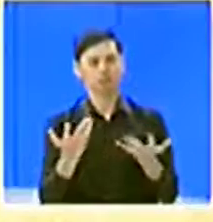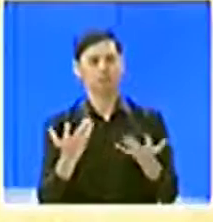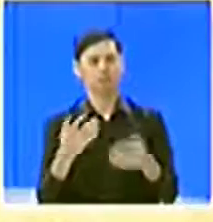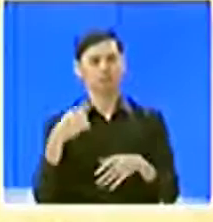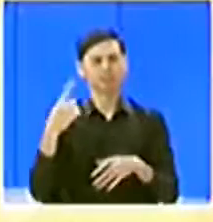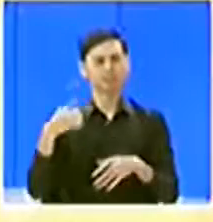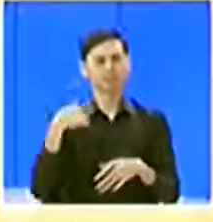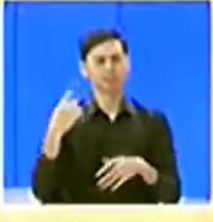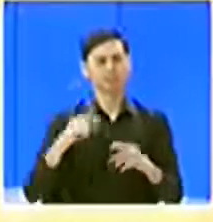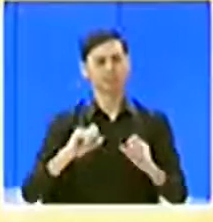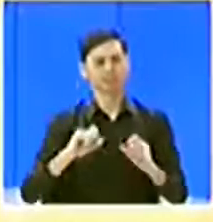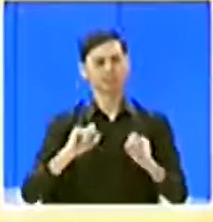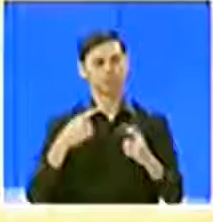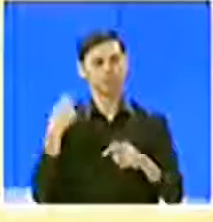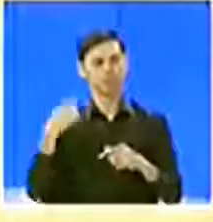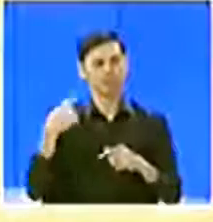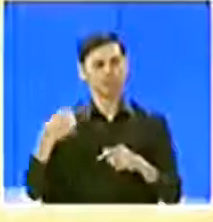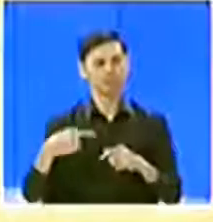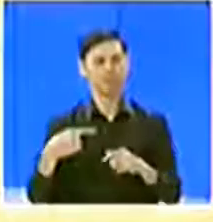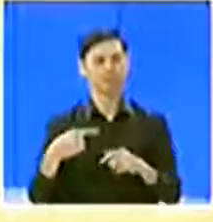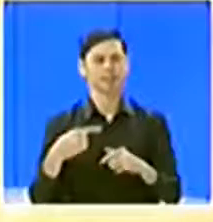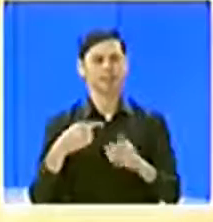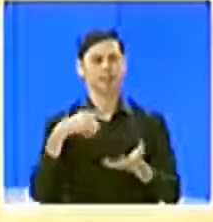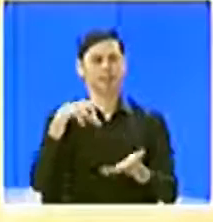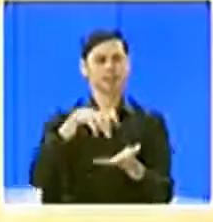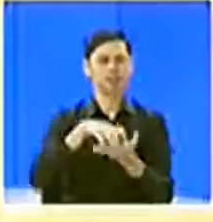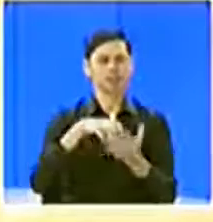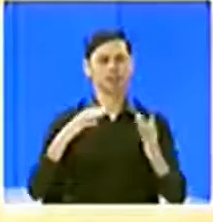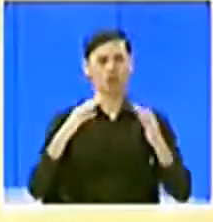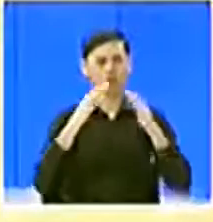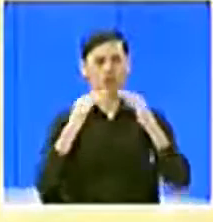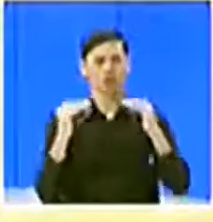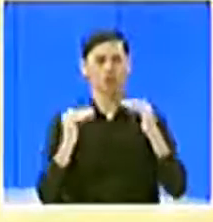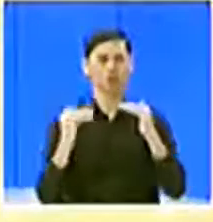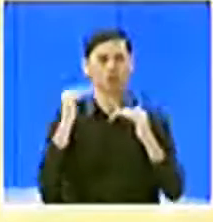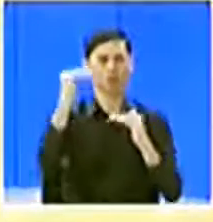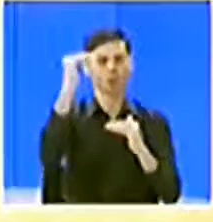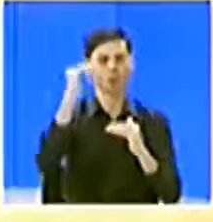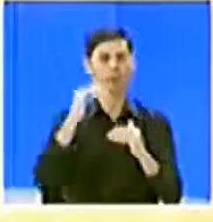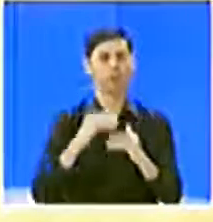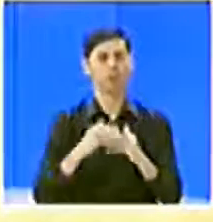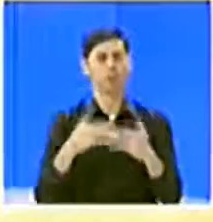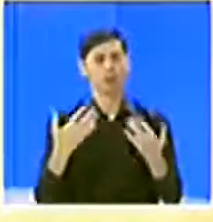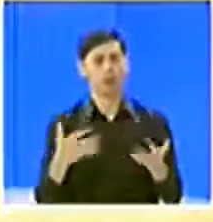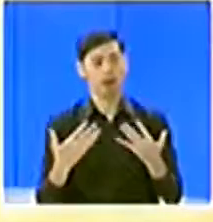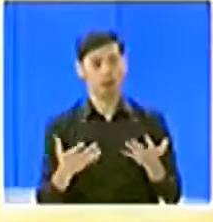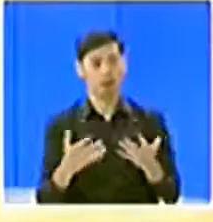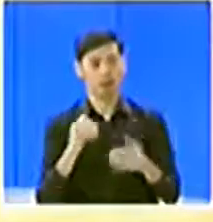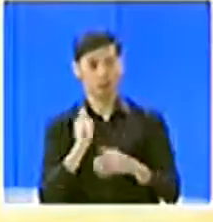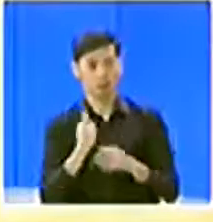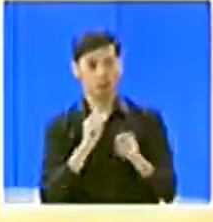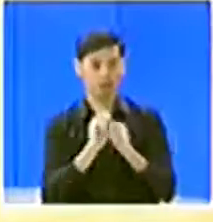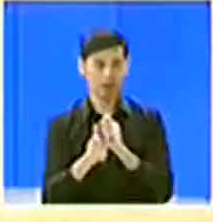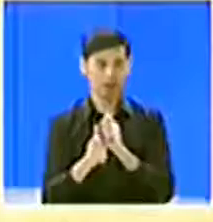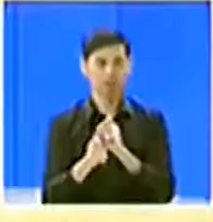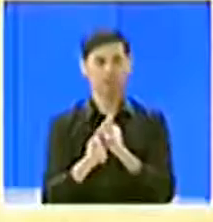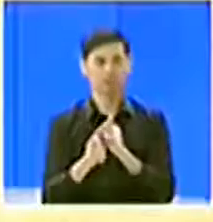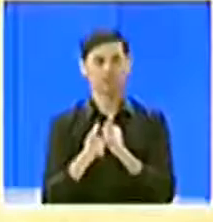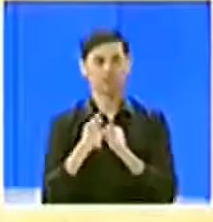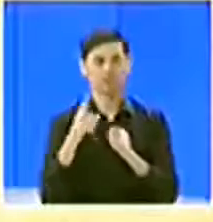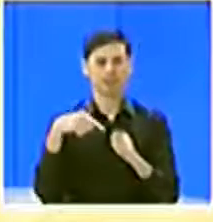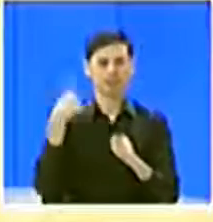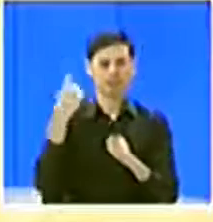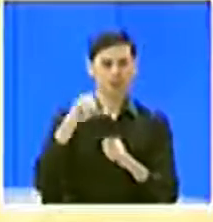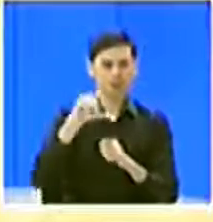mereka menjalani kehidupan di rusun, para penghuni dari rusun ini? Bagaimana mereka dapat membayar iuran sewa per bulan serta